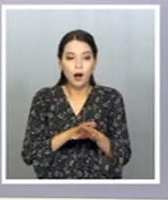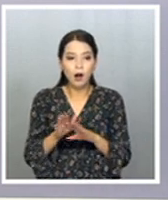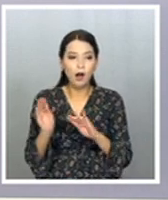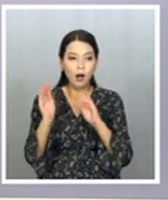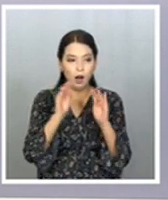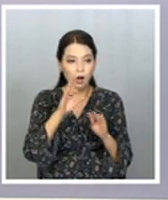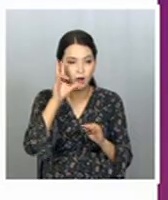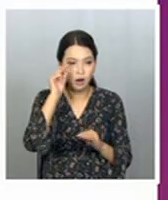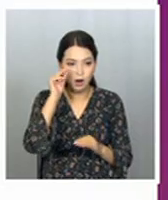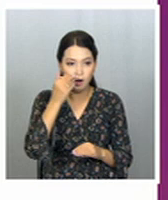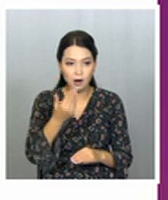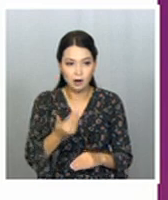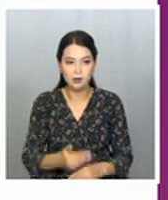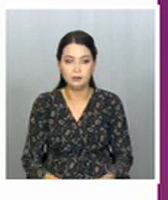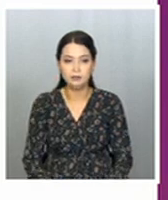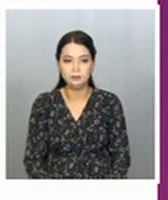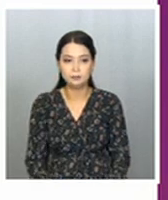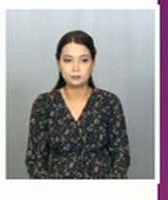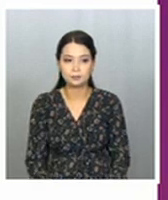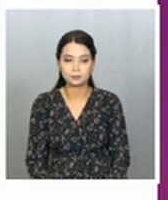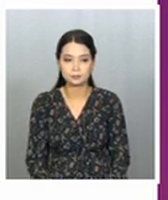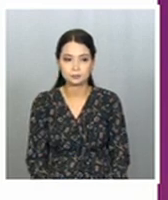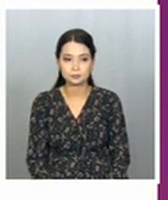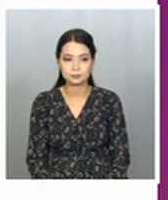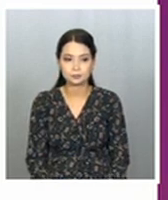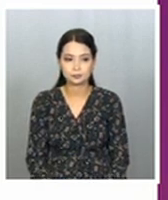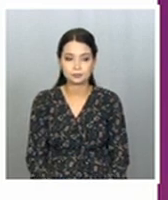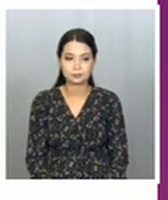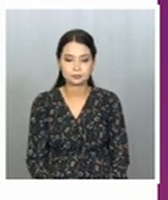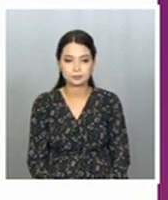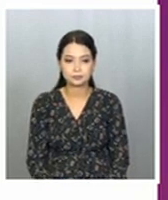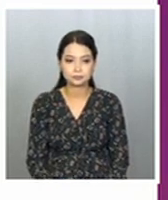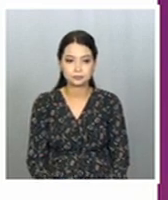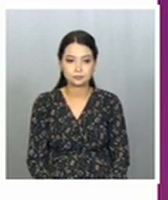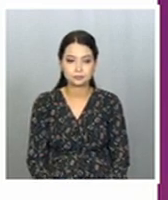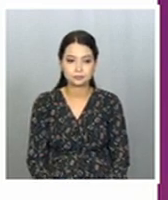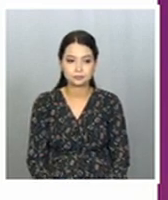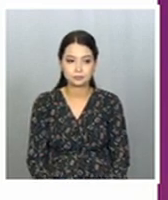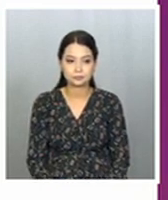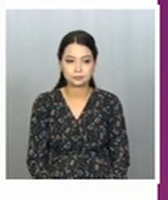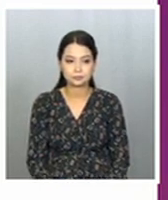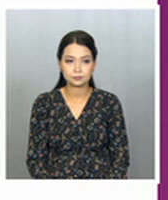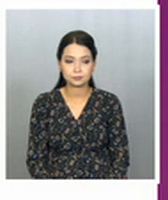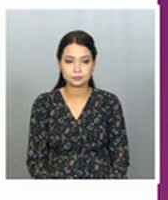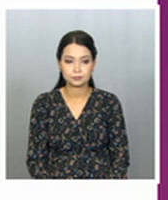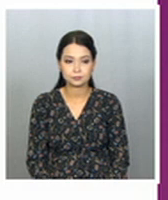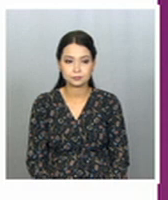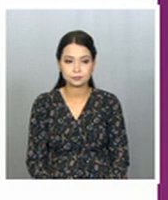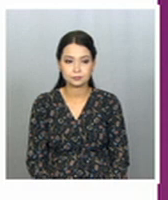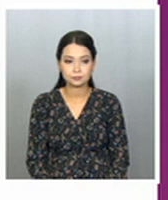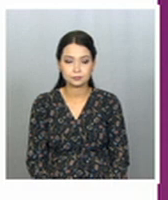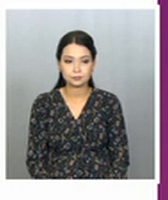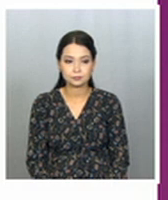Сонда алымында 14 факториал бөлімінде 14 факториал бөлінген 14 азайтылған 10 факториалға.